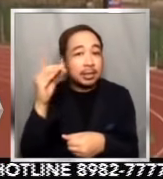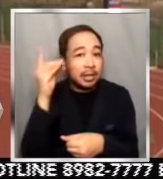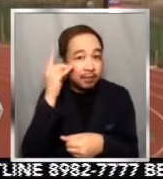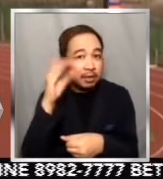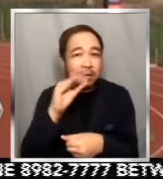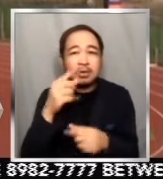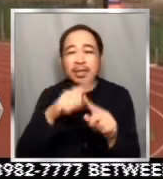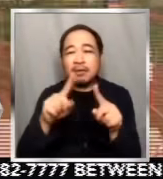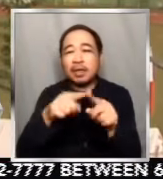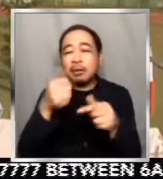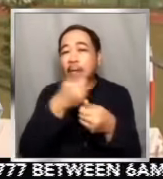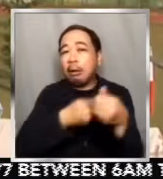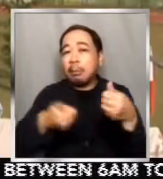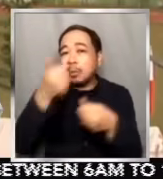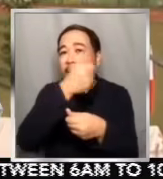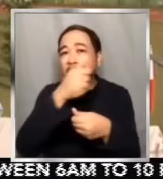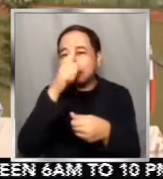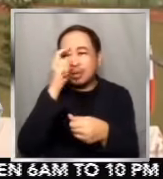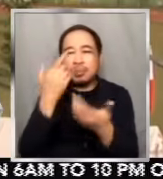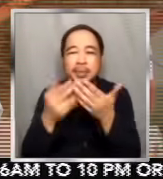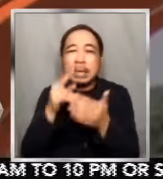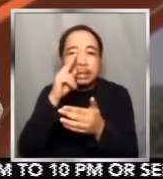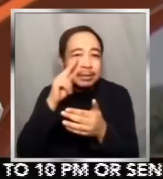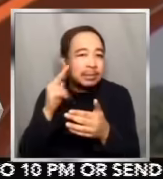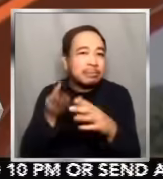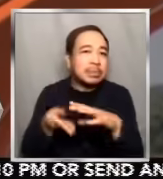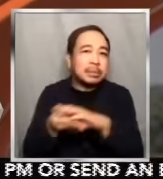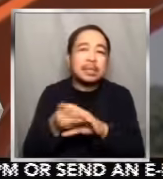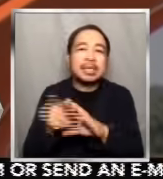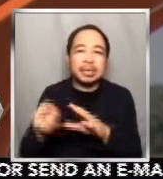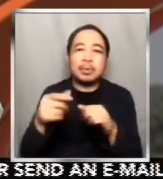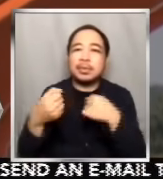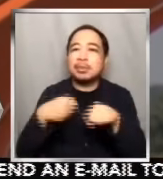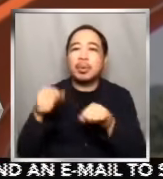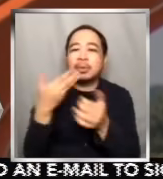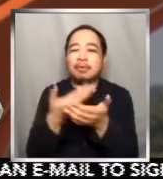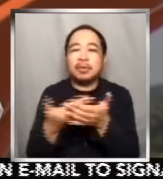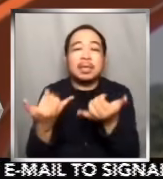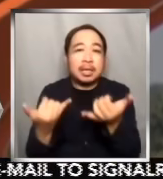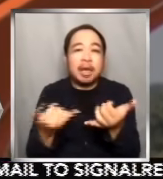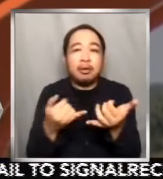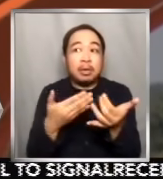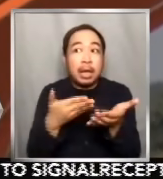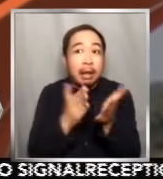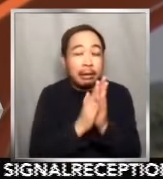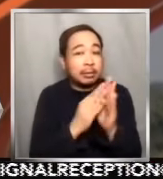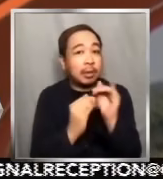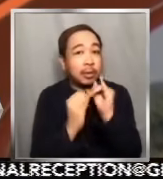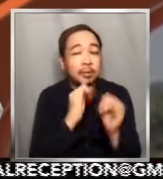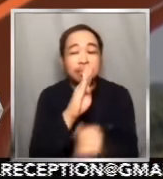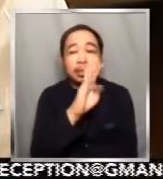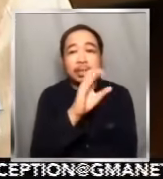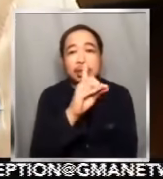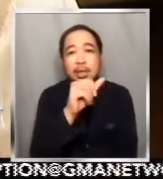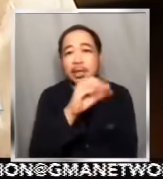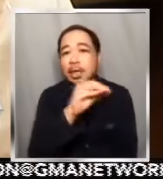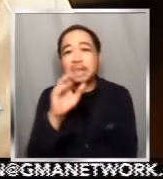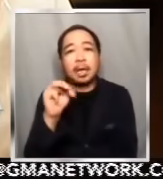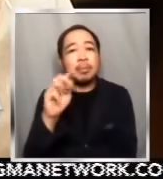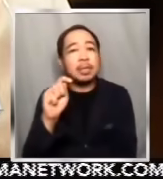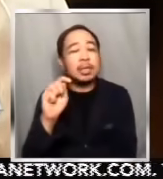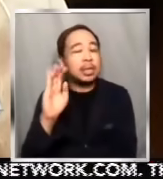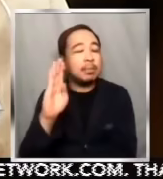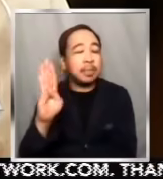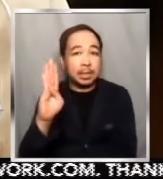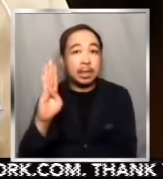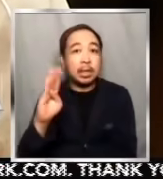dahil sa umano'y anomalya sa nasabing sports facilities. Kinukunan pa namin ng pahayag ang BCDA at MPD Capital Berhad. Sinusubukan din